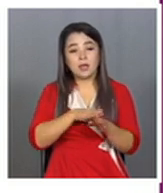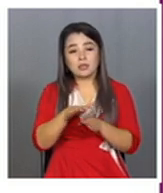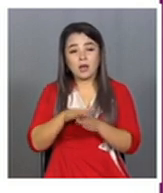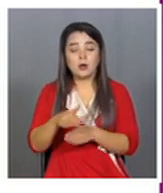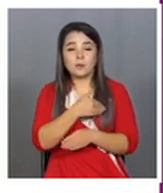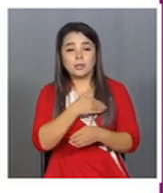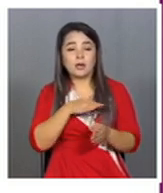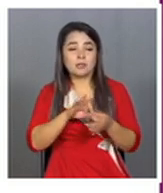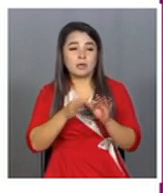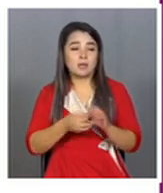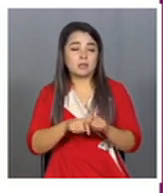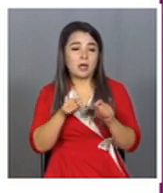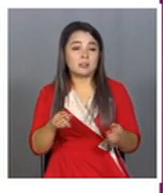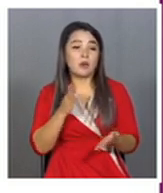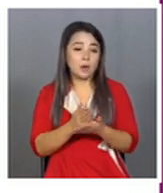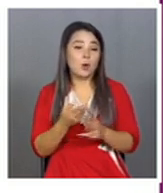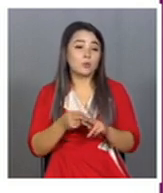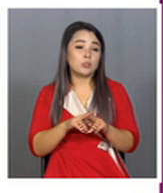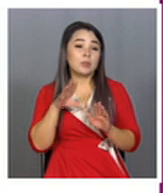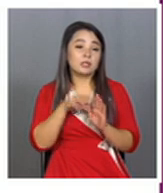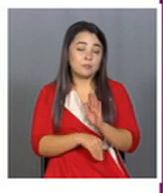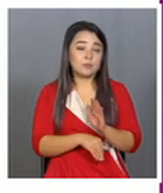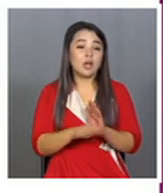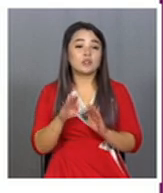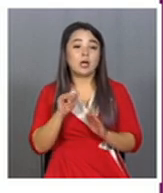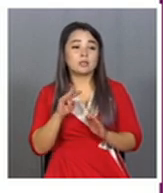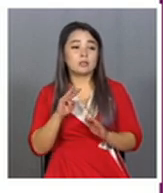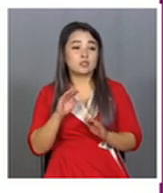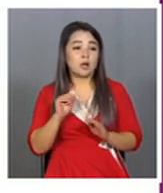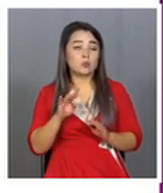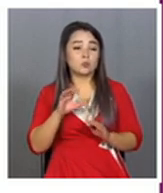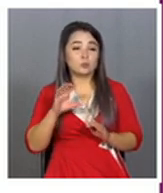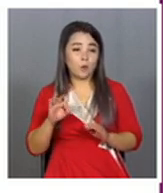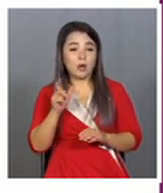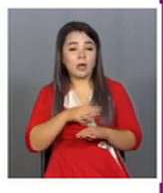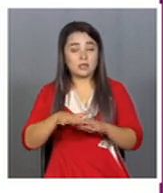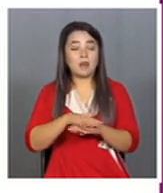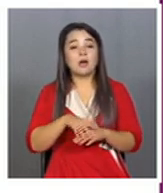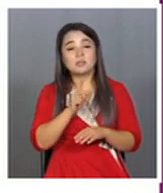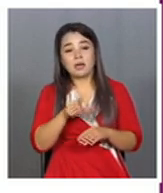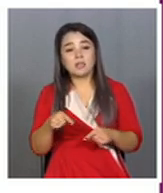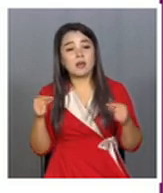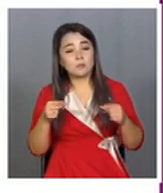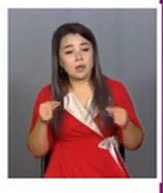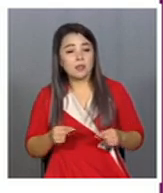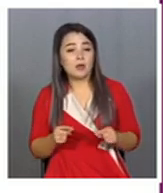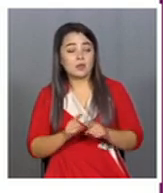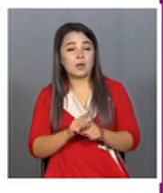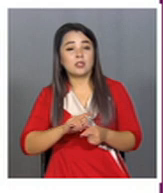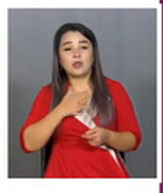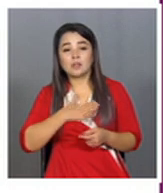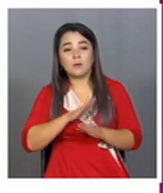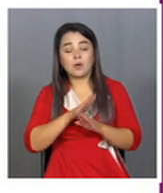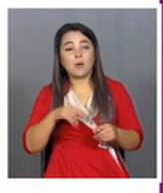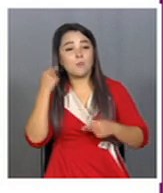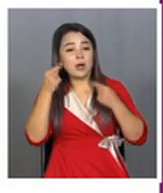деп көрсеткен. Сонымен қатар Жан-Жак Руссо халық мүдесіне сай келмейтін жағымсыз